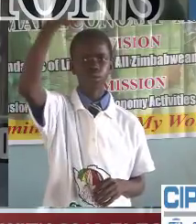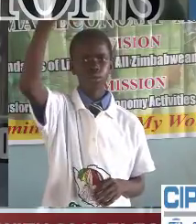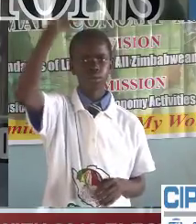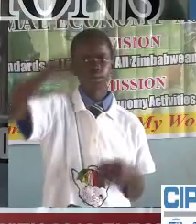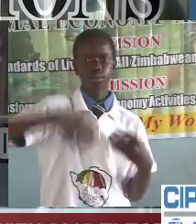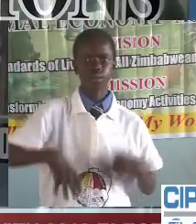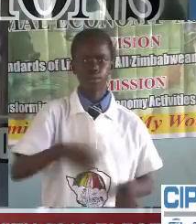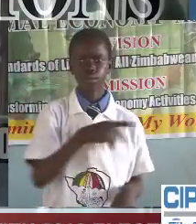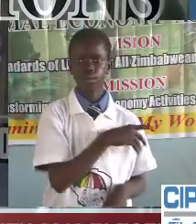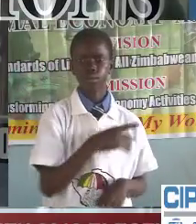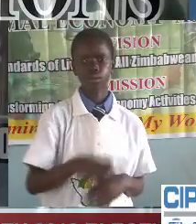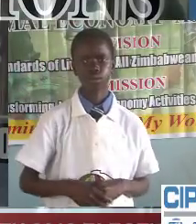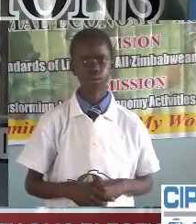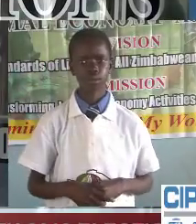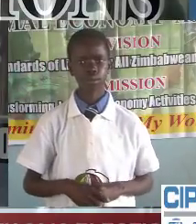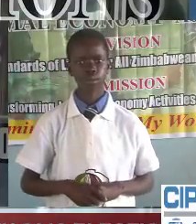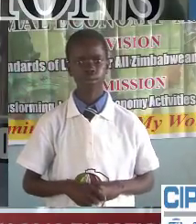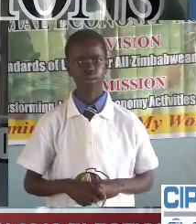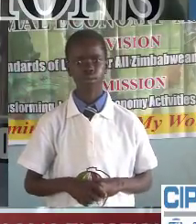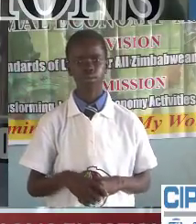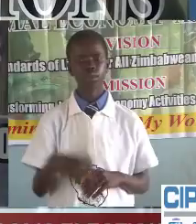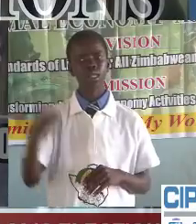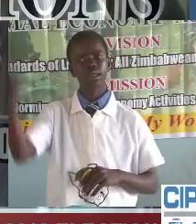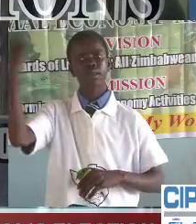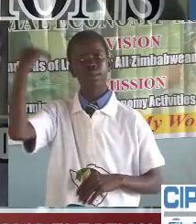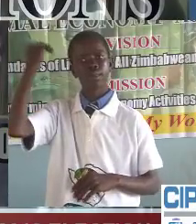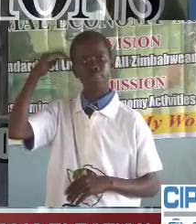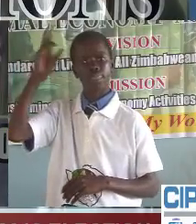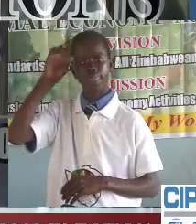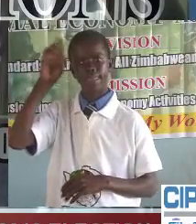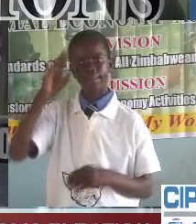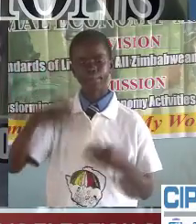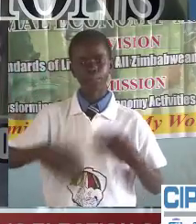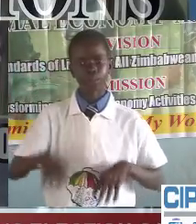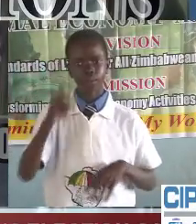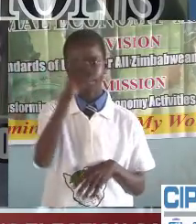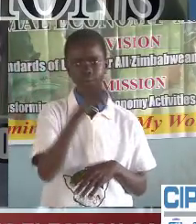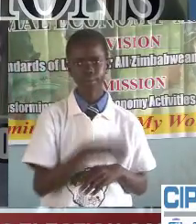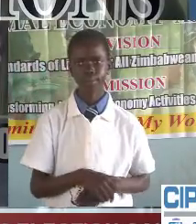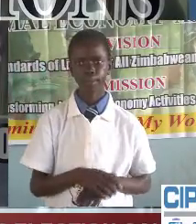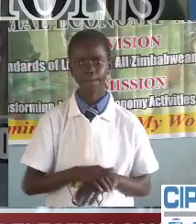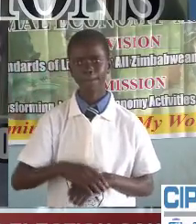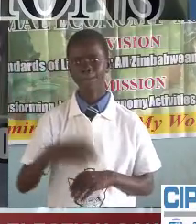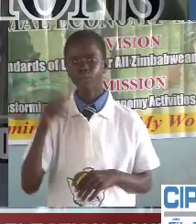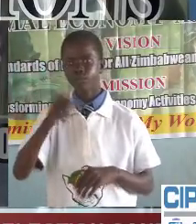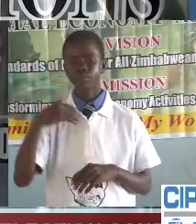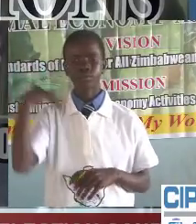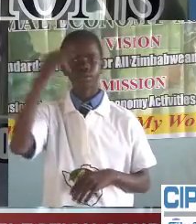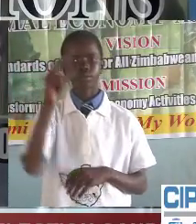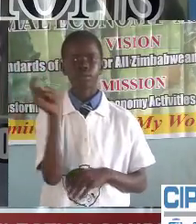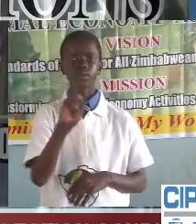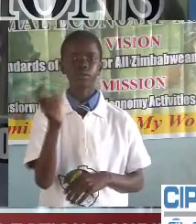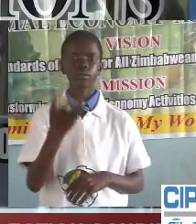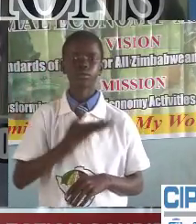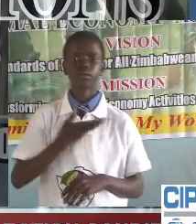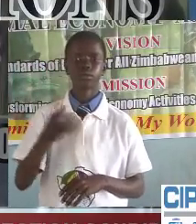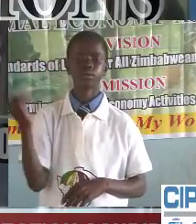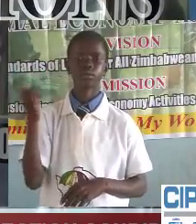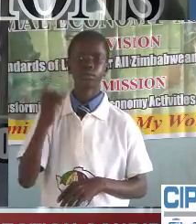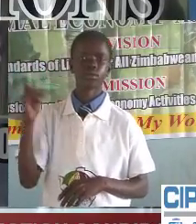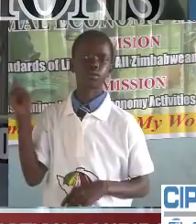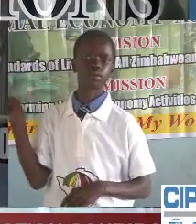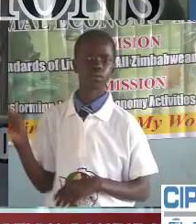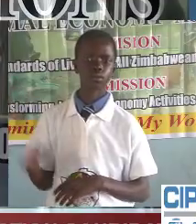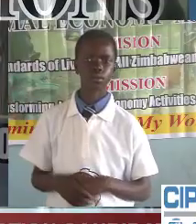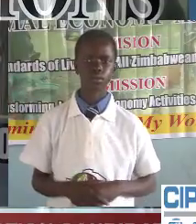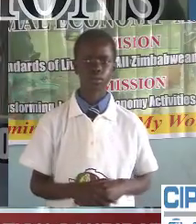kutransira kugraduate kunopera kwegore rino kuGZU kwandiri kuita course yePolitics and